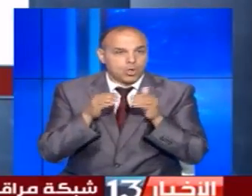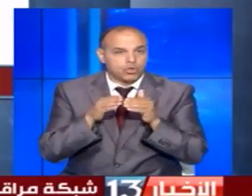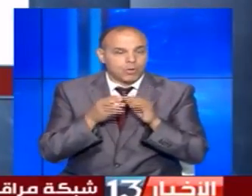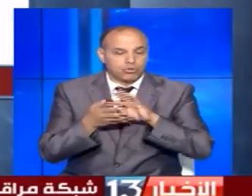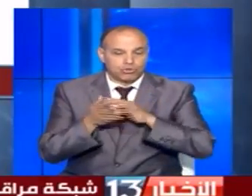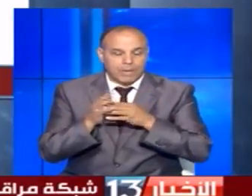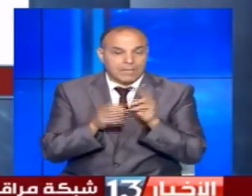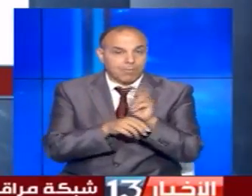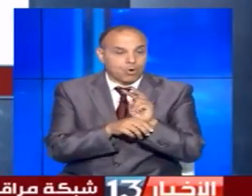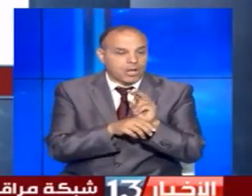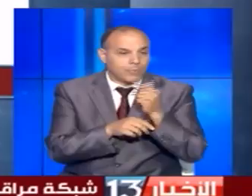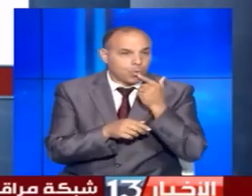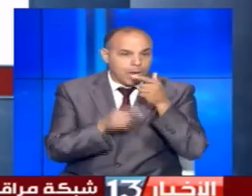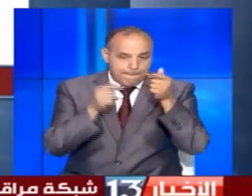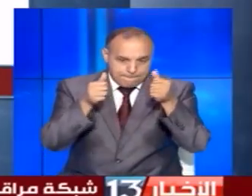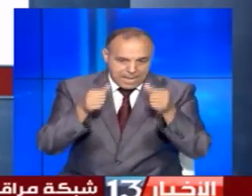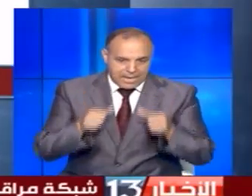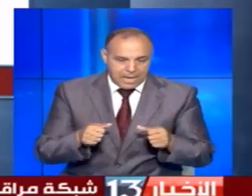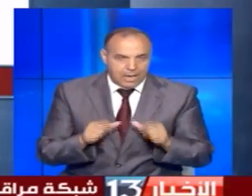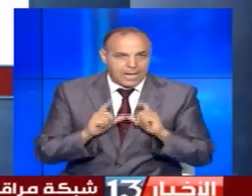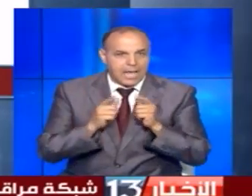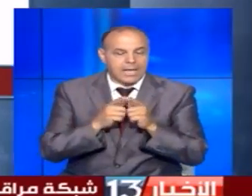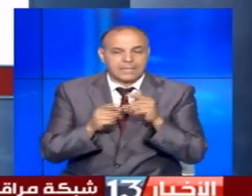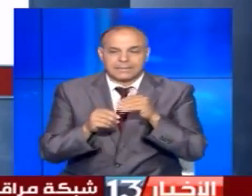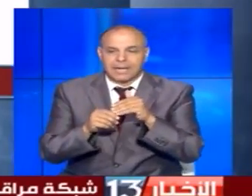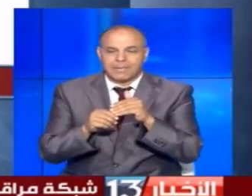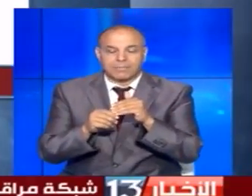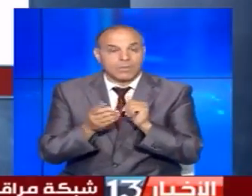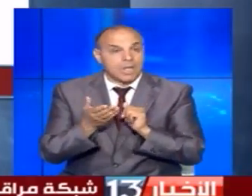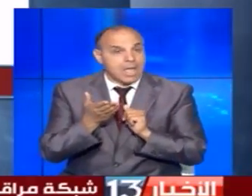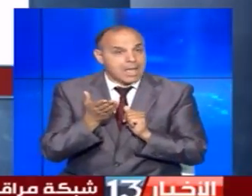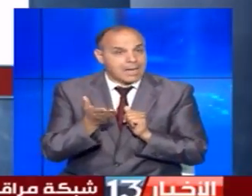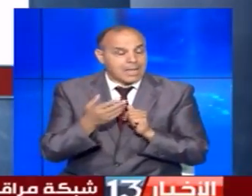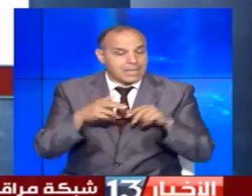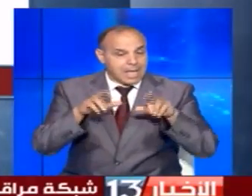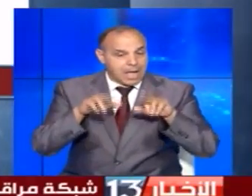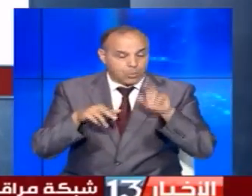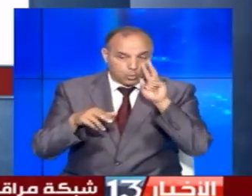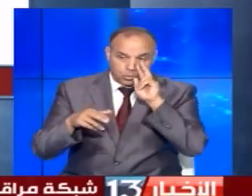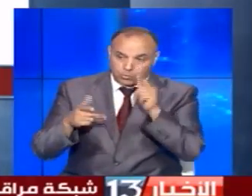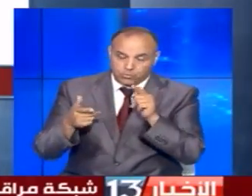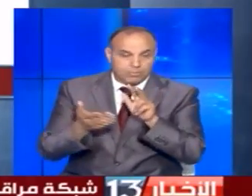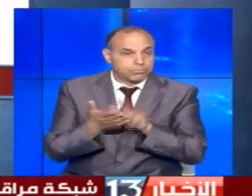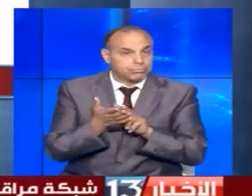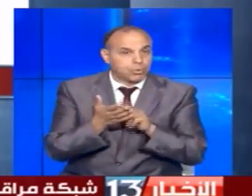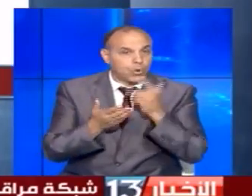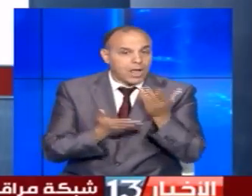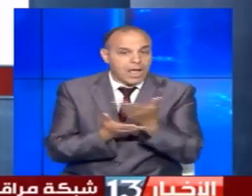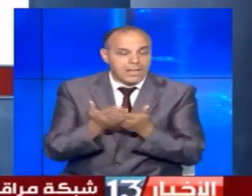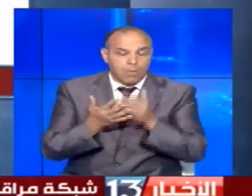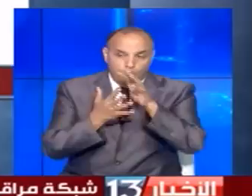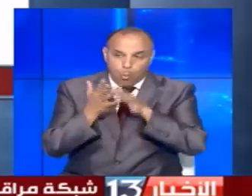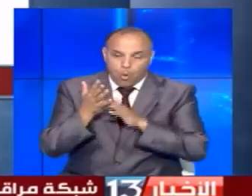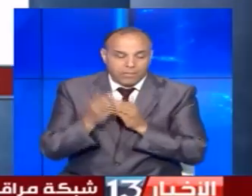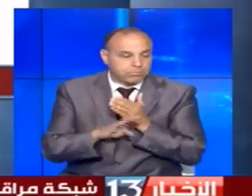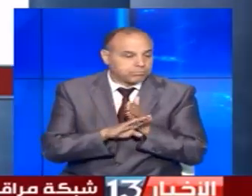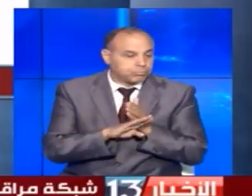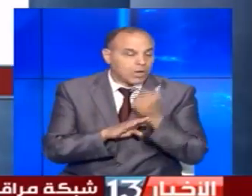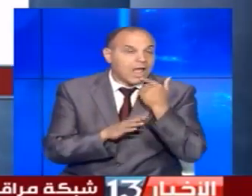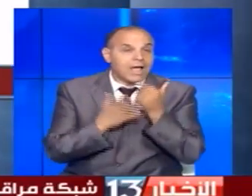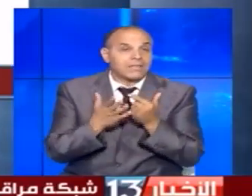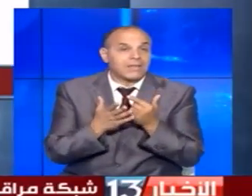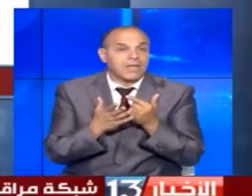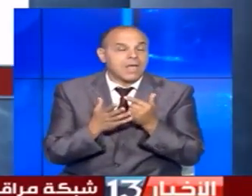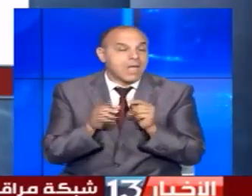شبكة مراقبون في بلاغ لها هيئة الانتخابات إلى إعادة تفعيل منظومة خدمة البيانات التكميلية